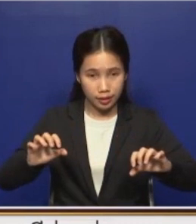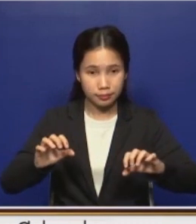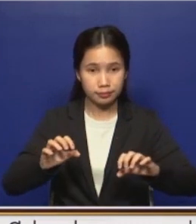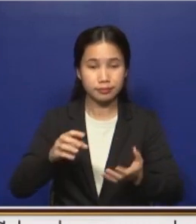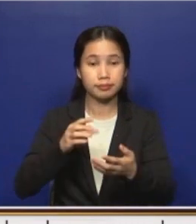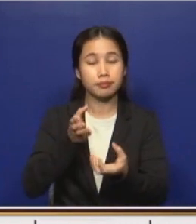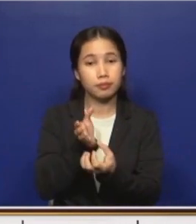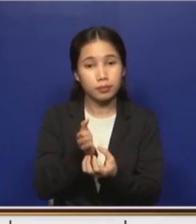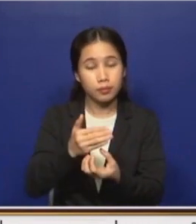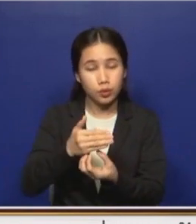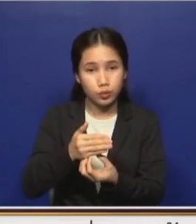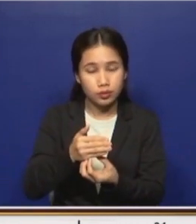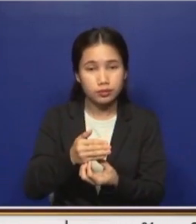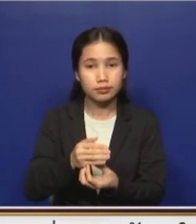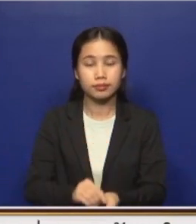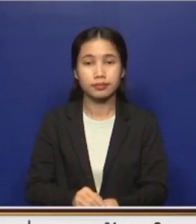แผ่นหน้า